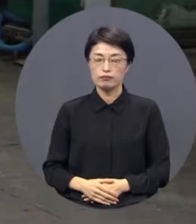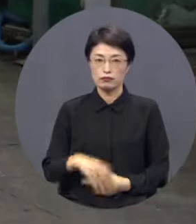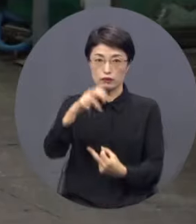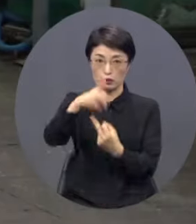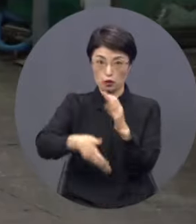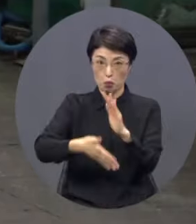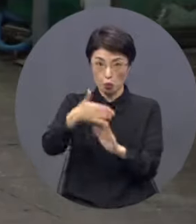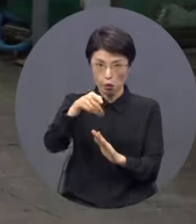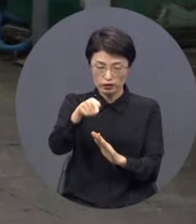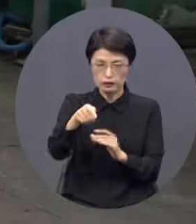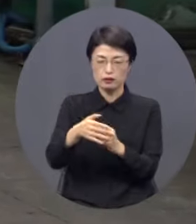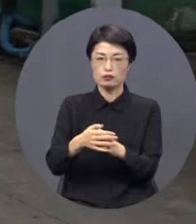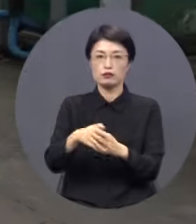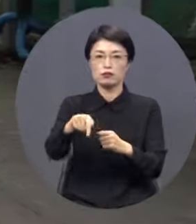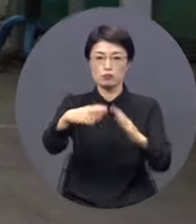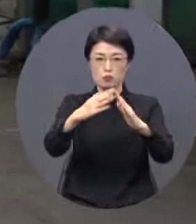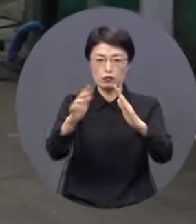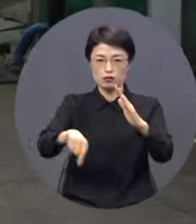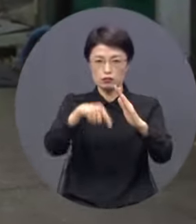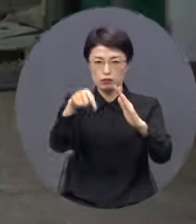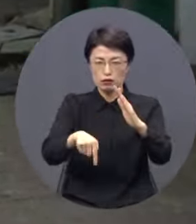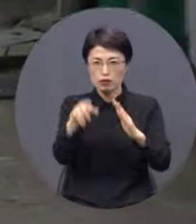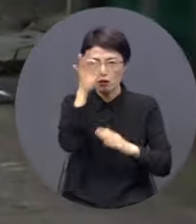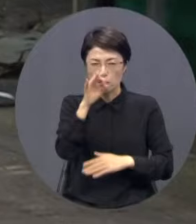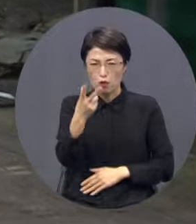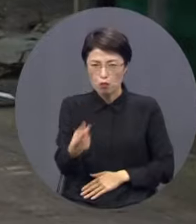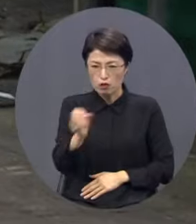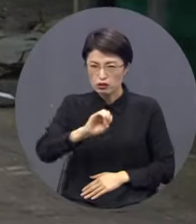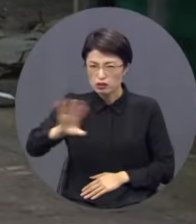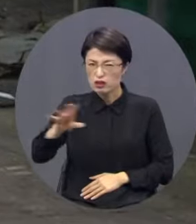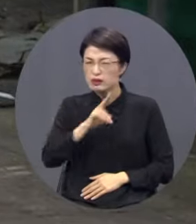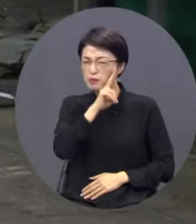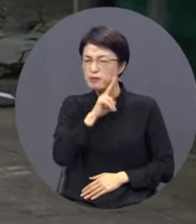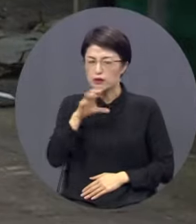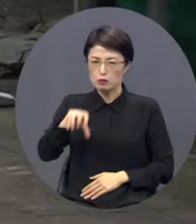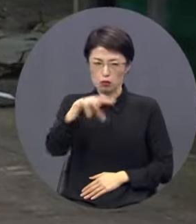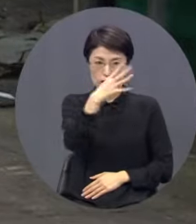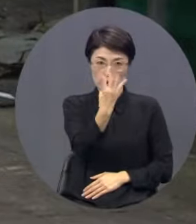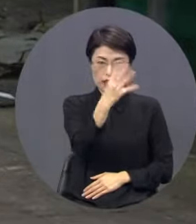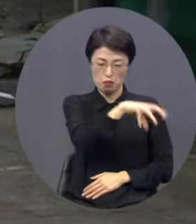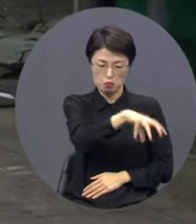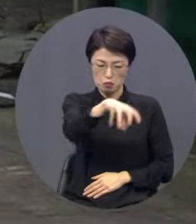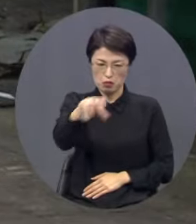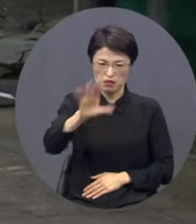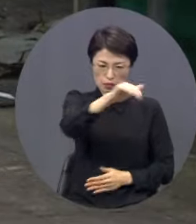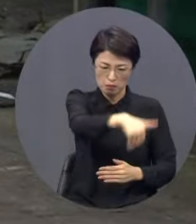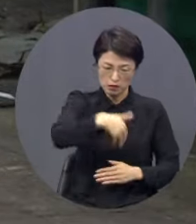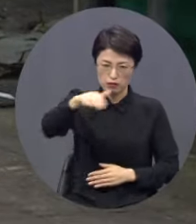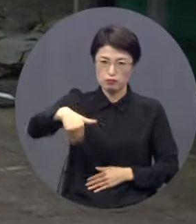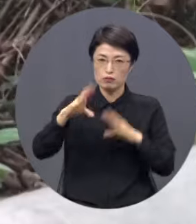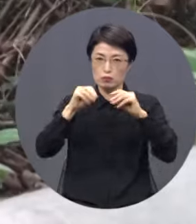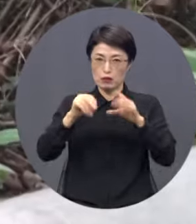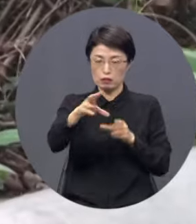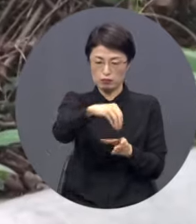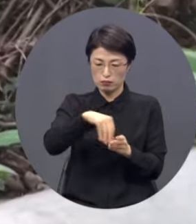서귀포시는 농장 내부에서 가축 분뇨 유출이 의심되는 지점 네 곳에서 구덩이를 파 시료를 채취했습니다.